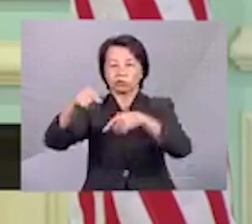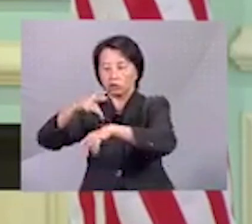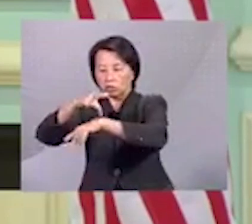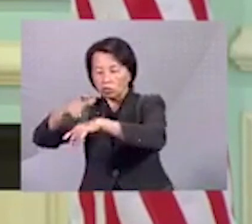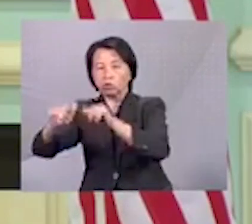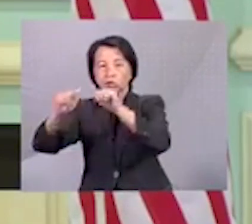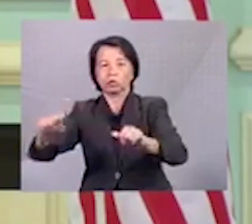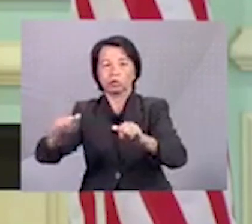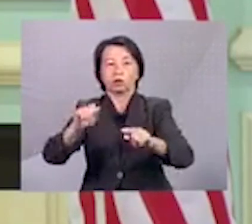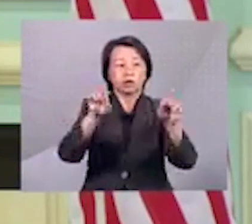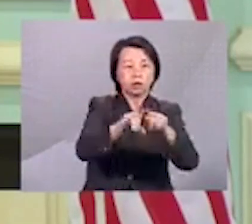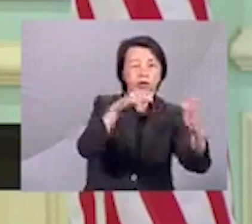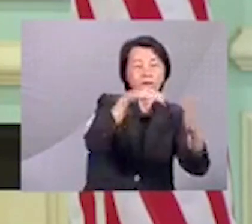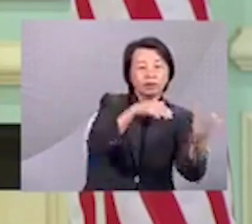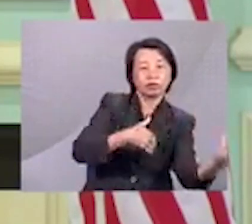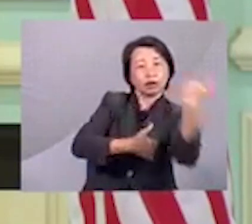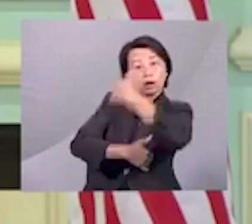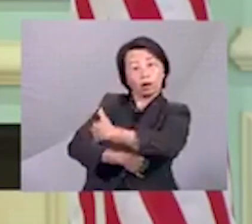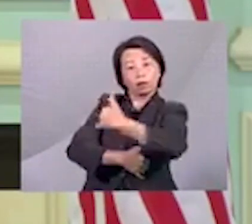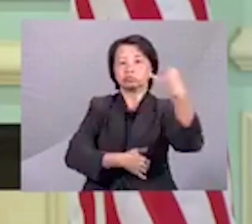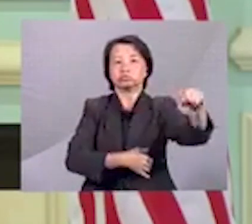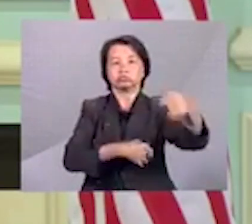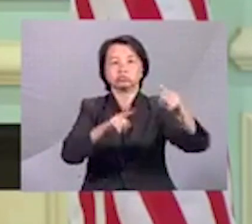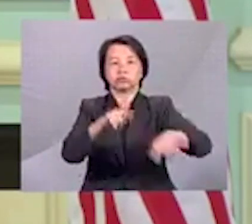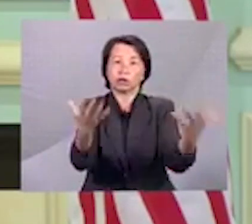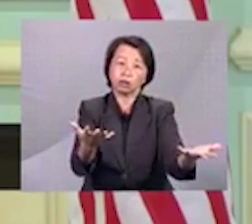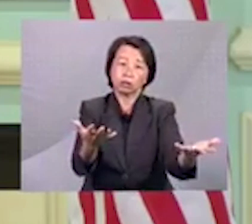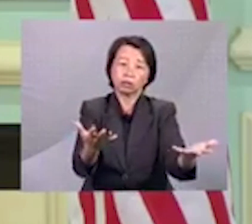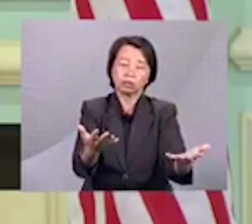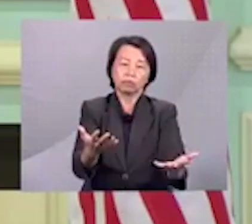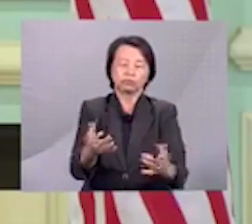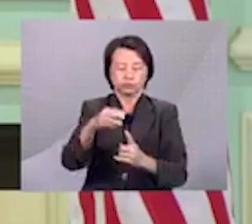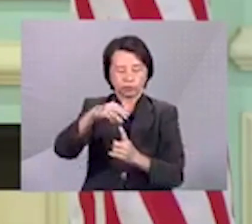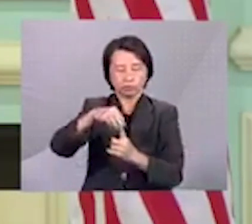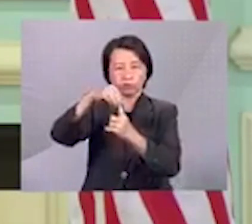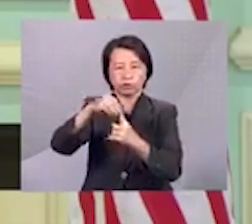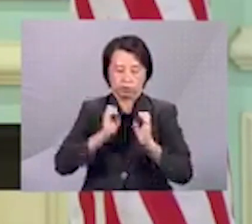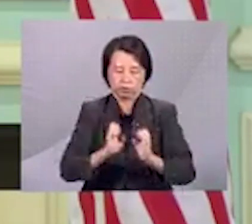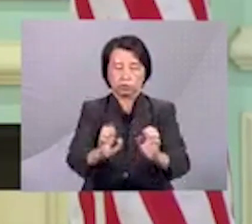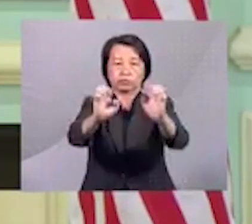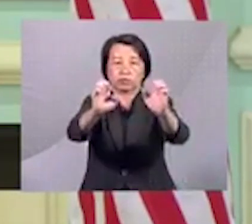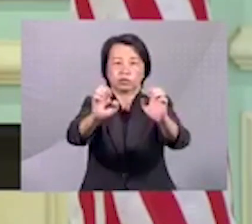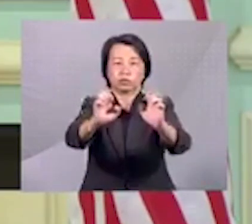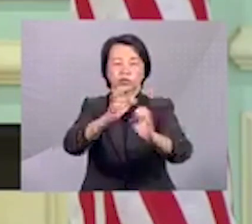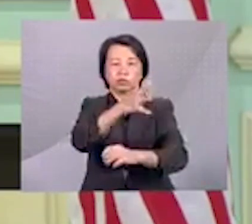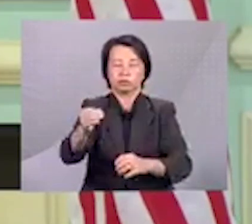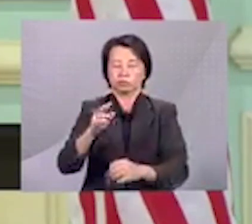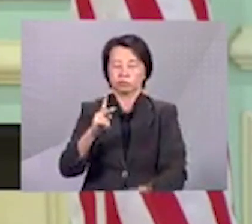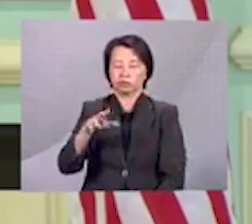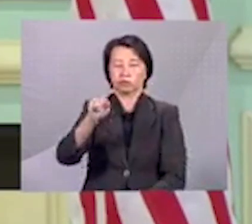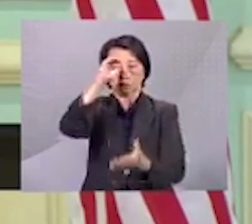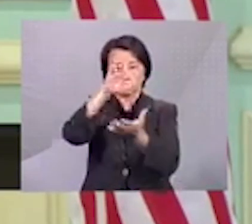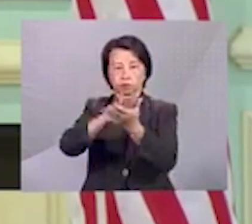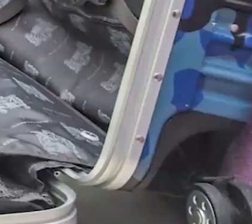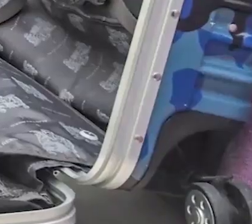tidak dibenarkan kecuali yang baru dibuka tadi lah, kecuali kecemasan dan juga kes suami